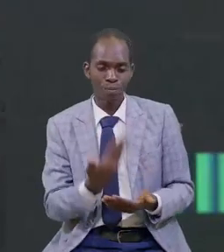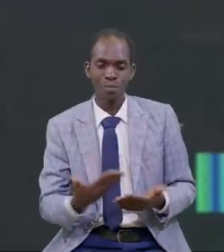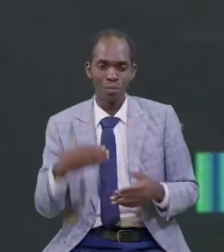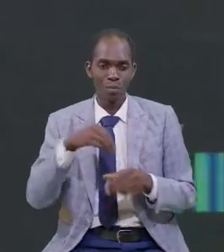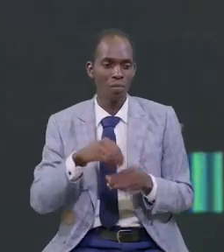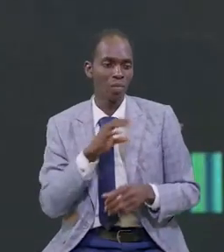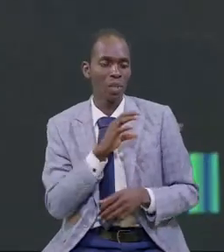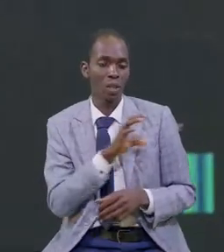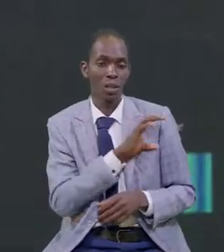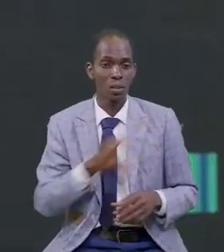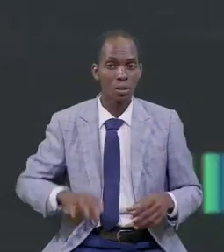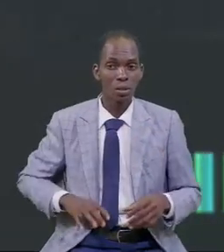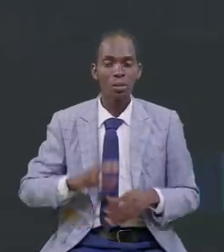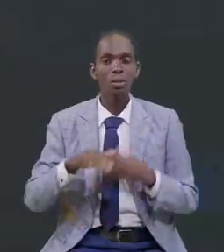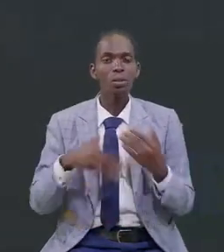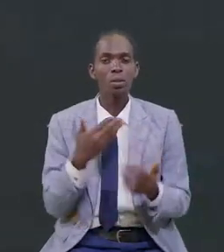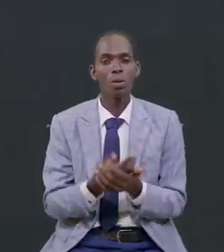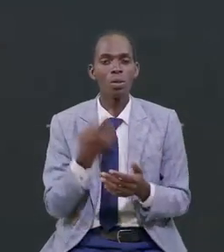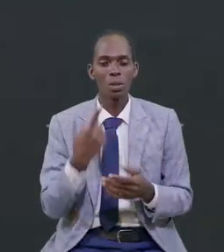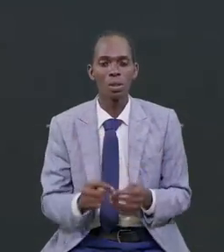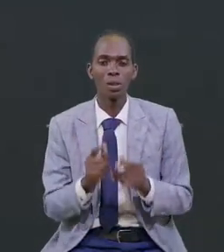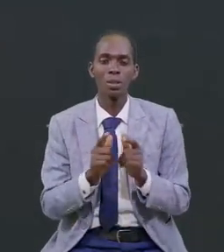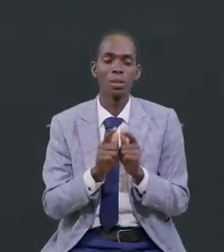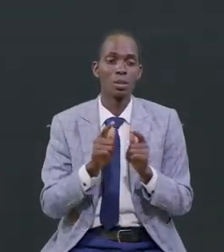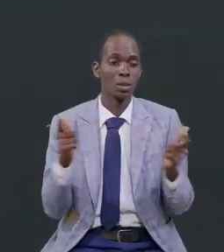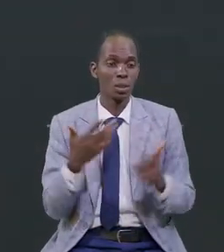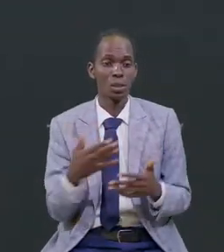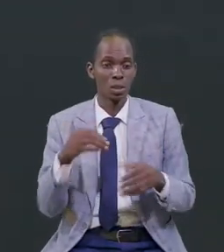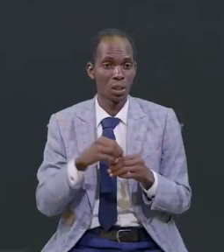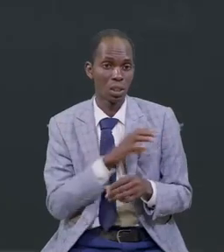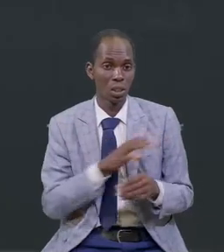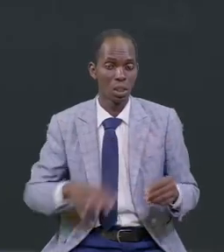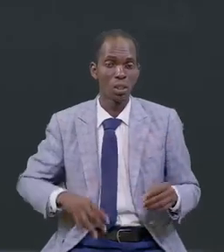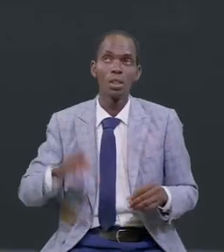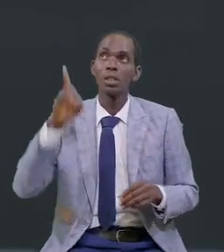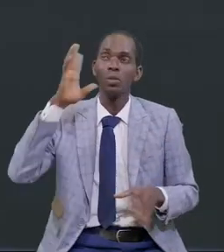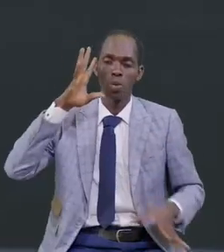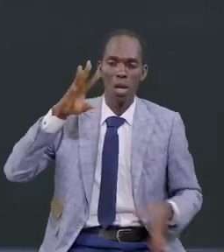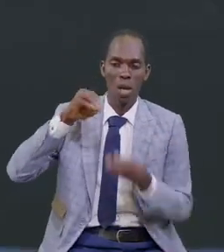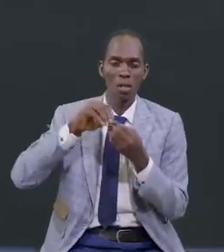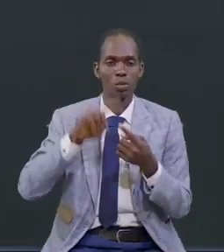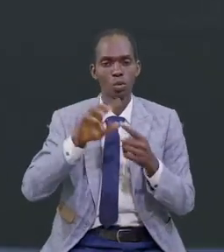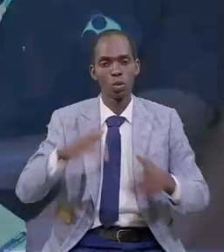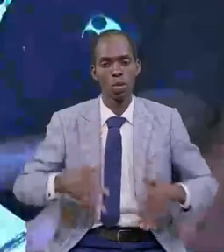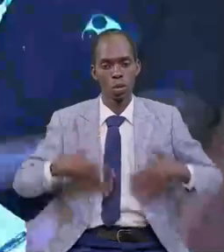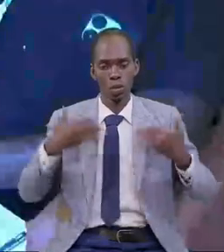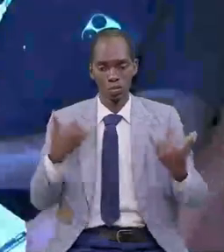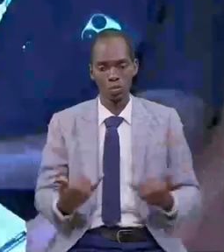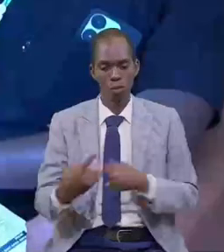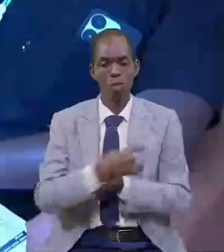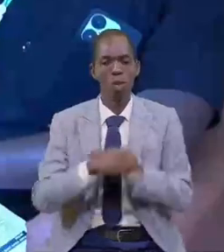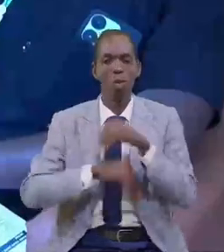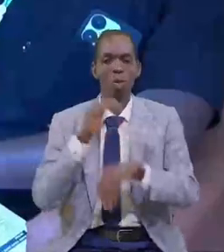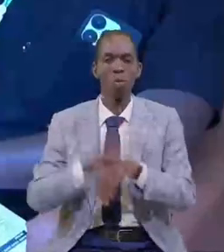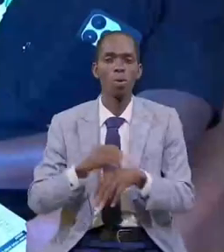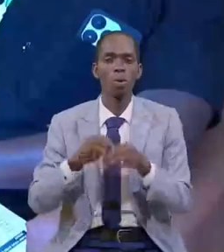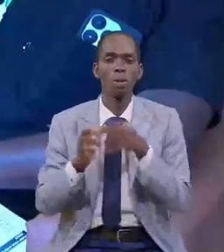bonté de Christ toute la grâce de Christ vous aurez cela dans votre vie à partir de ce